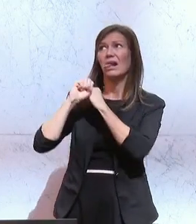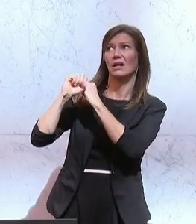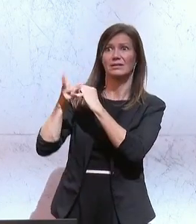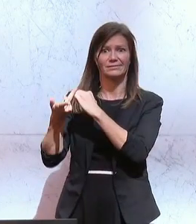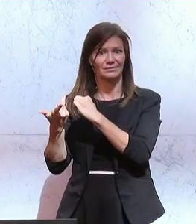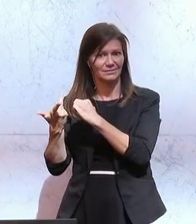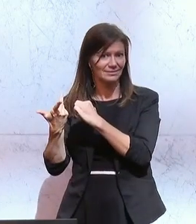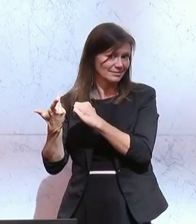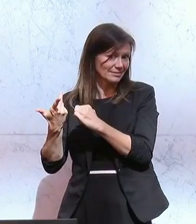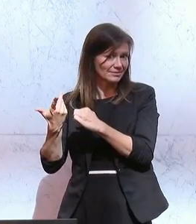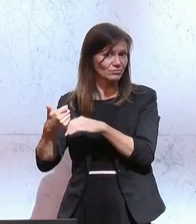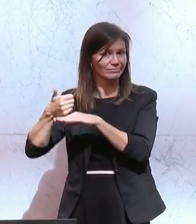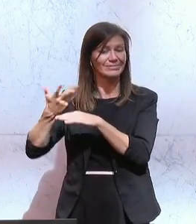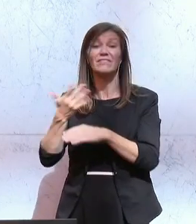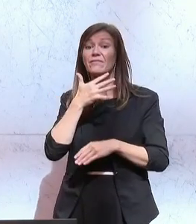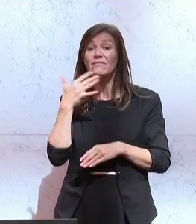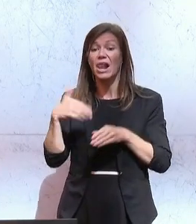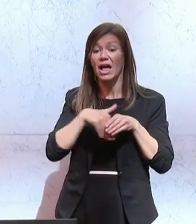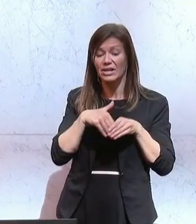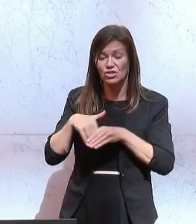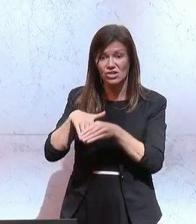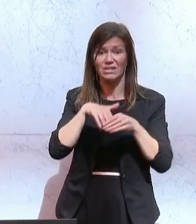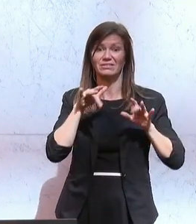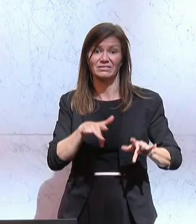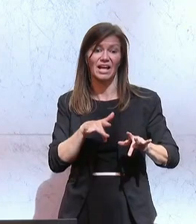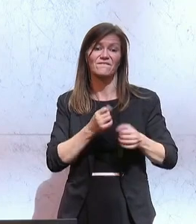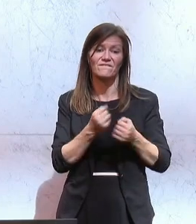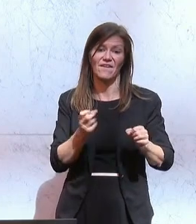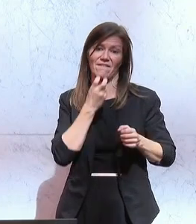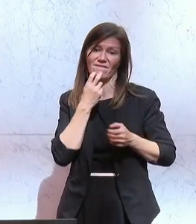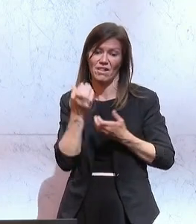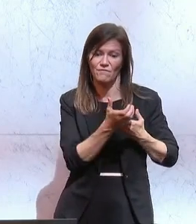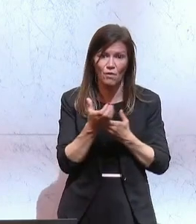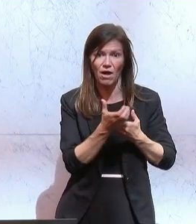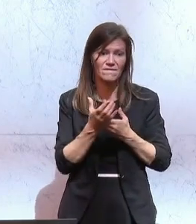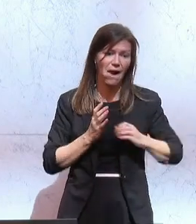Arbeitnehmer in den freiwilligen Feuerwehren engagiert und in den